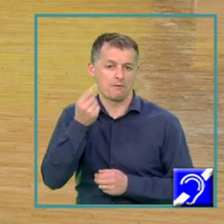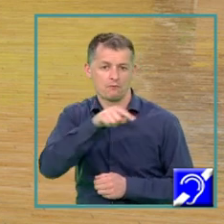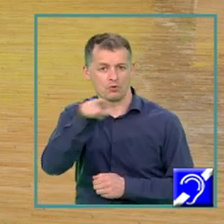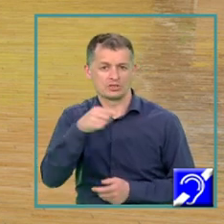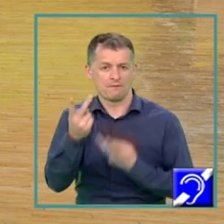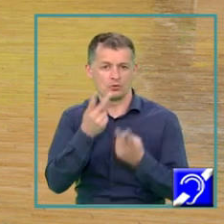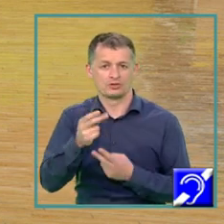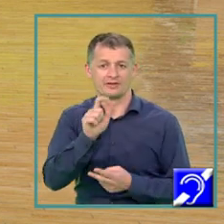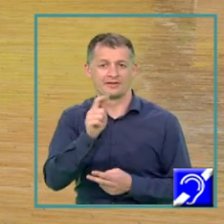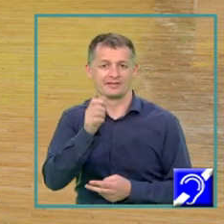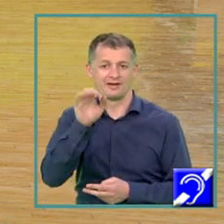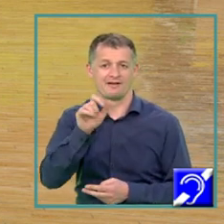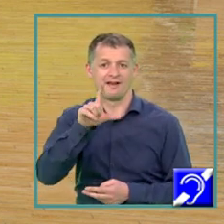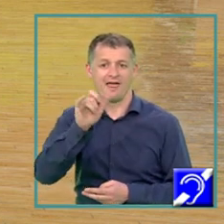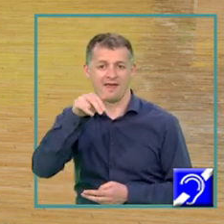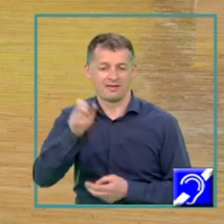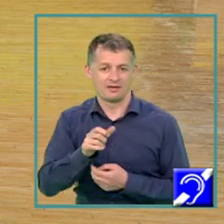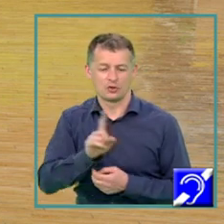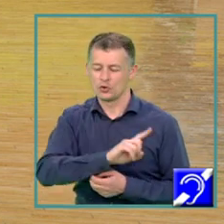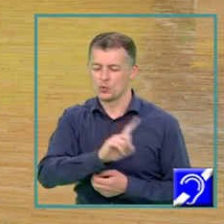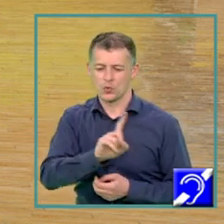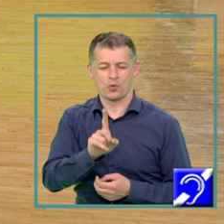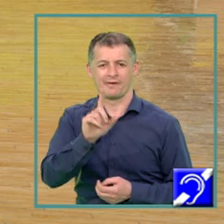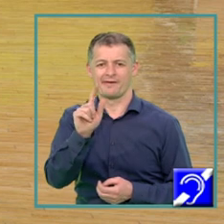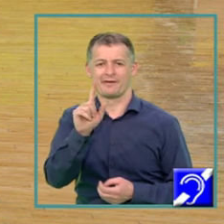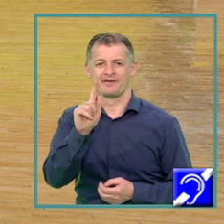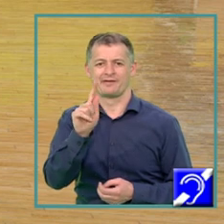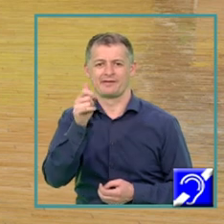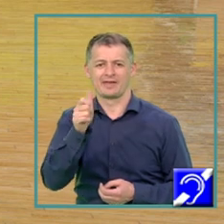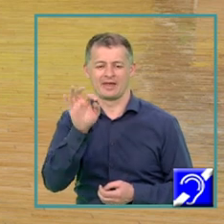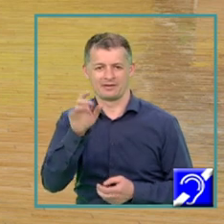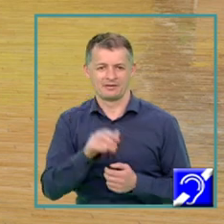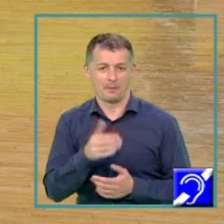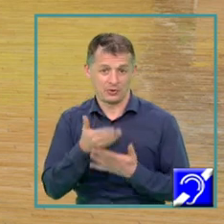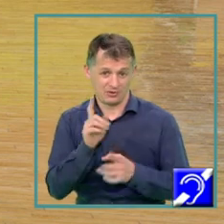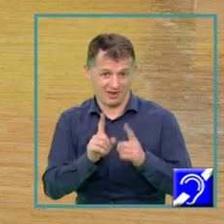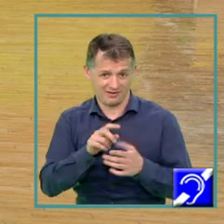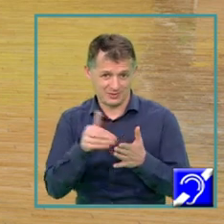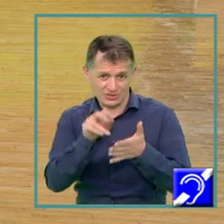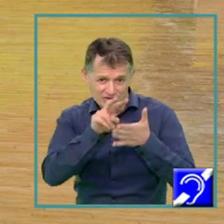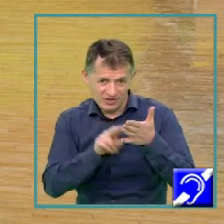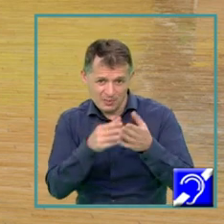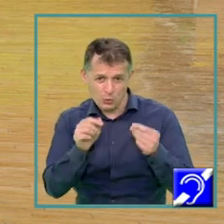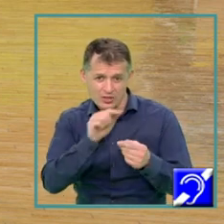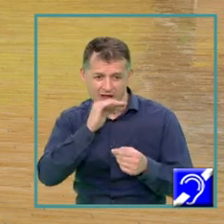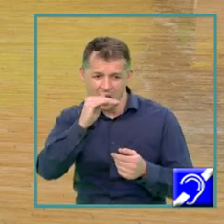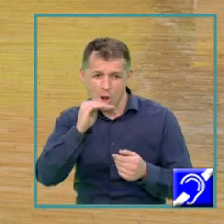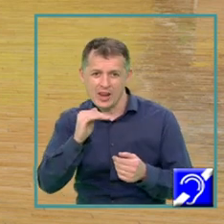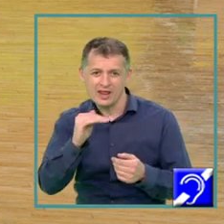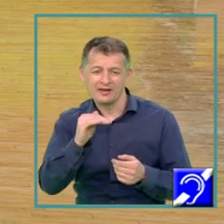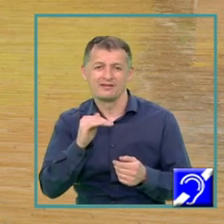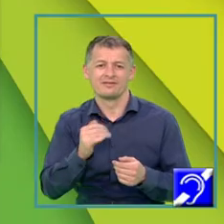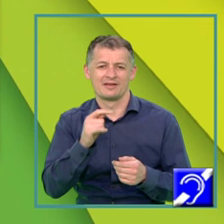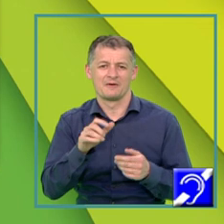getline și nu ghete pentru că dacă aveți de citit mai multe linii din fișier după fiecare apel al